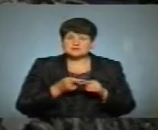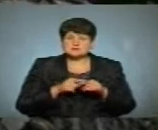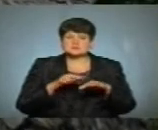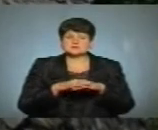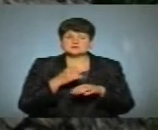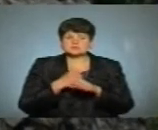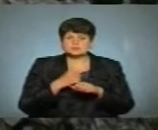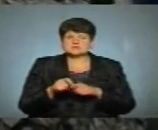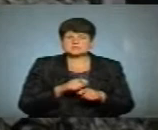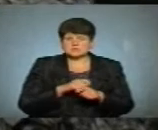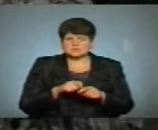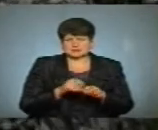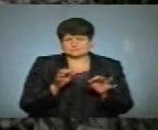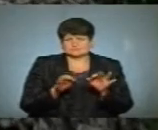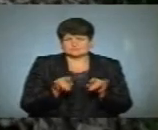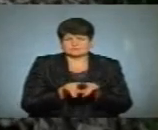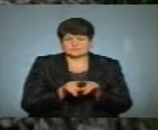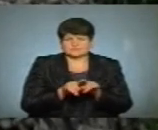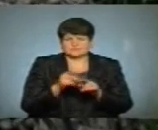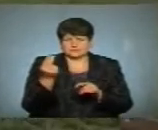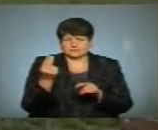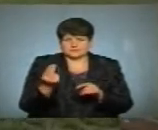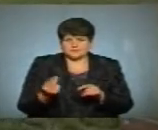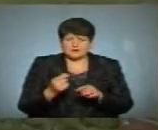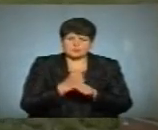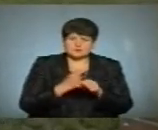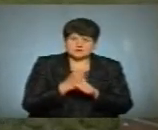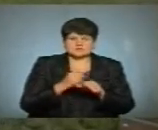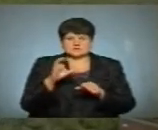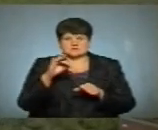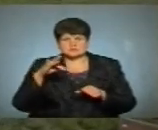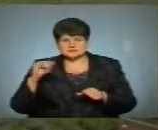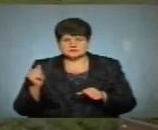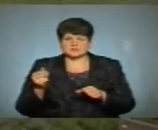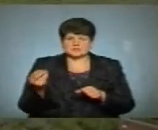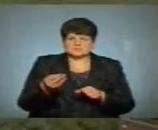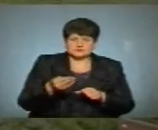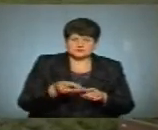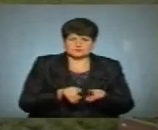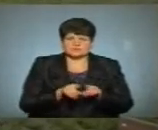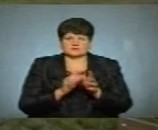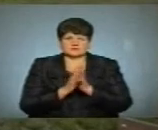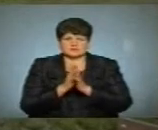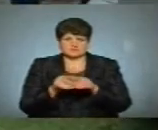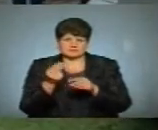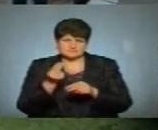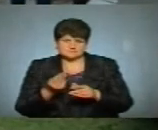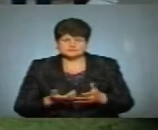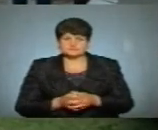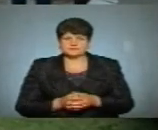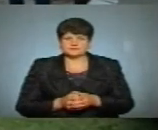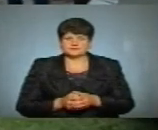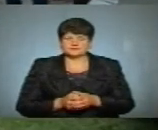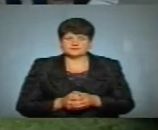з тканин природних відтінків – зелених, сірих, коричневих, пісочного кольору та кольору випаленої трави. От за